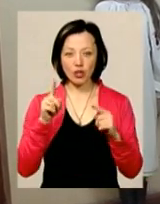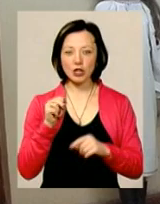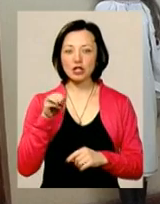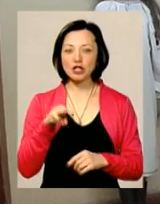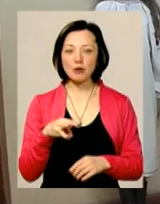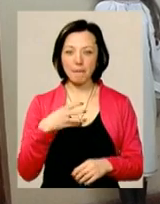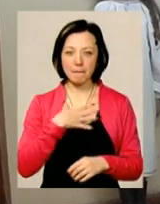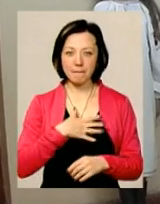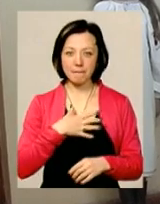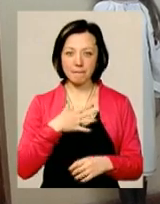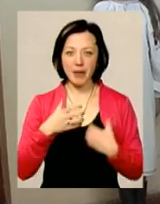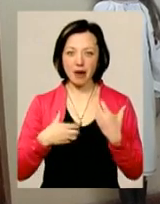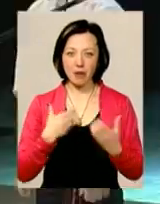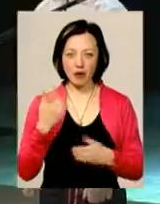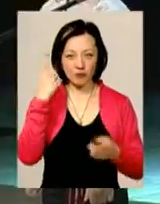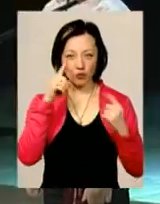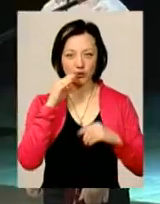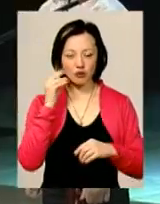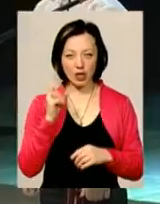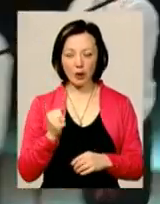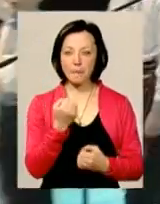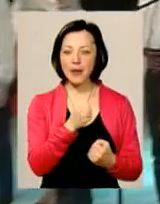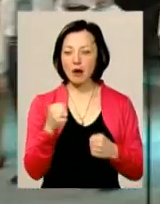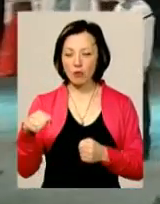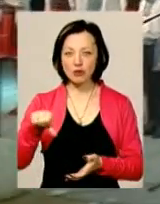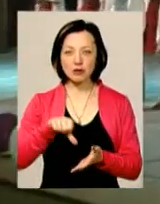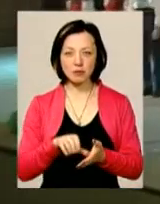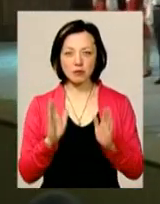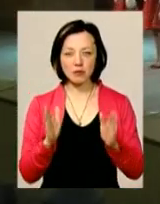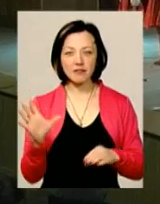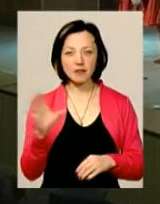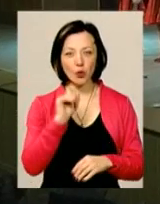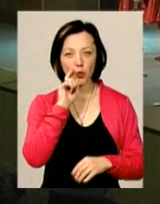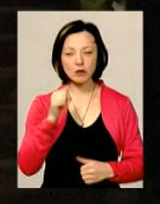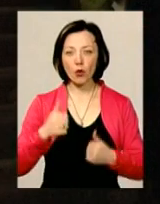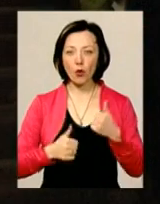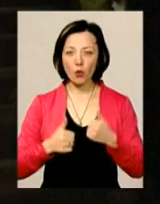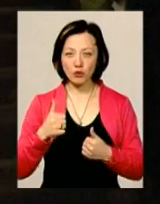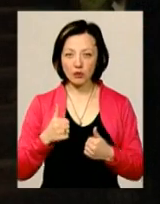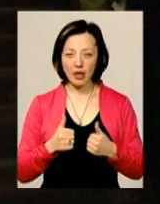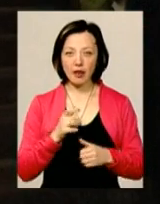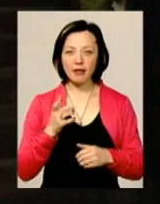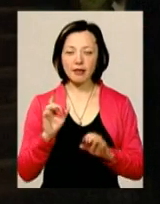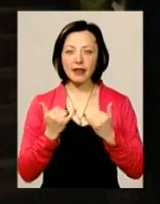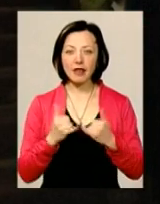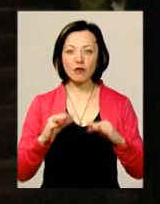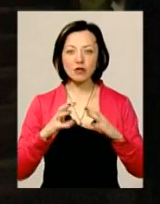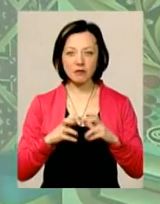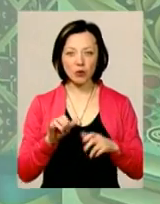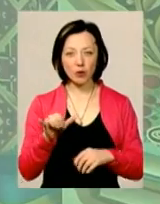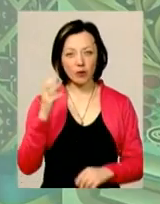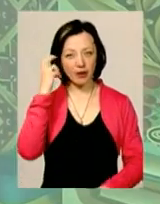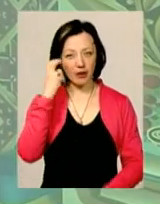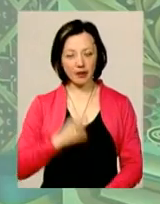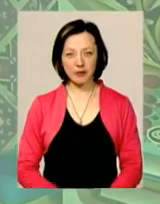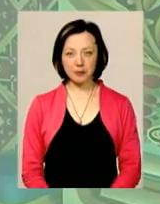вони переймаються в творчості Шевченка. Переможці змагань візьмуть участь у всеукраїнському конкурсі «Дивосвіт Мельпомени» у Києві. Тетяна Ворожцова,